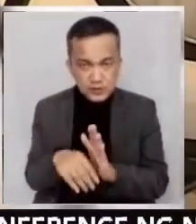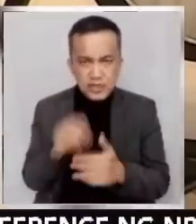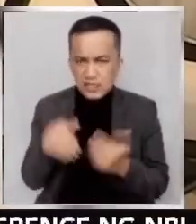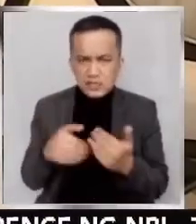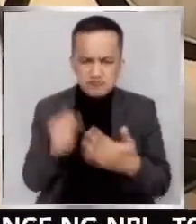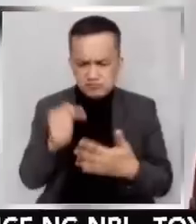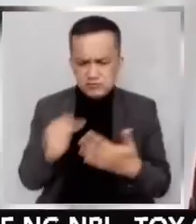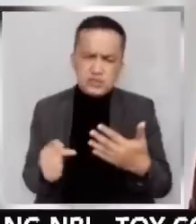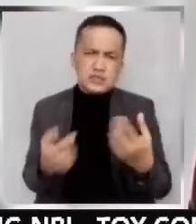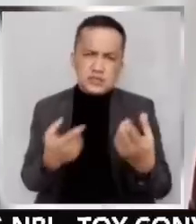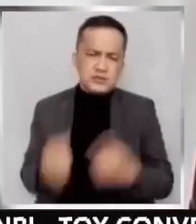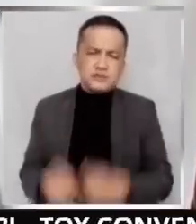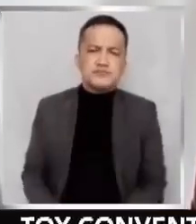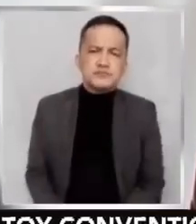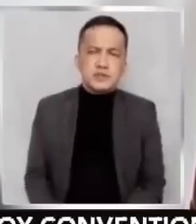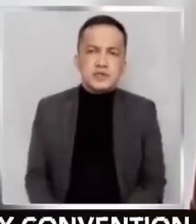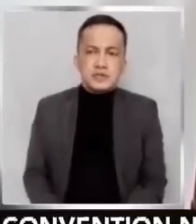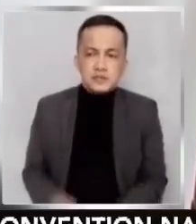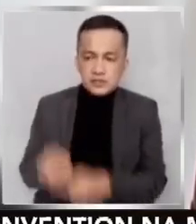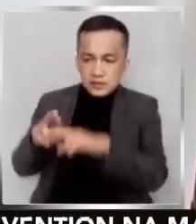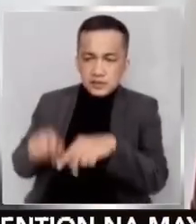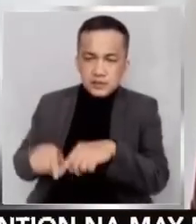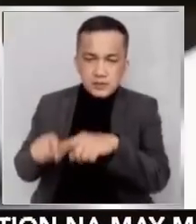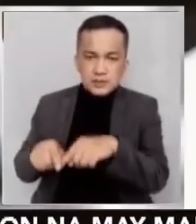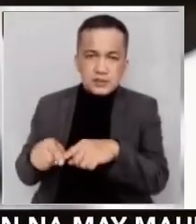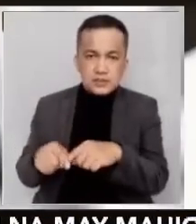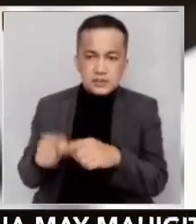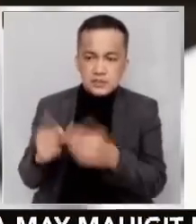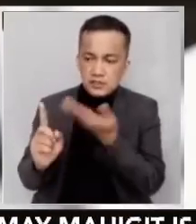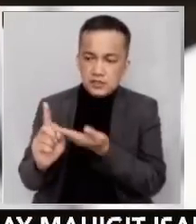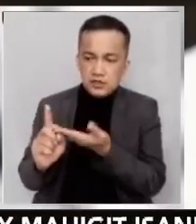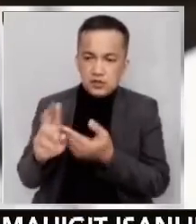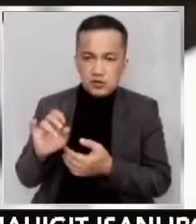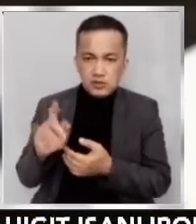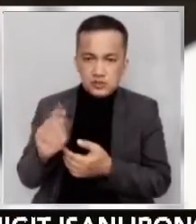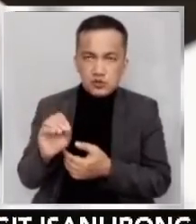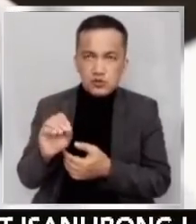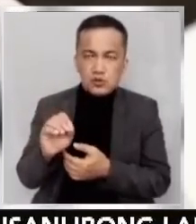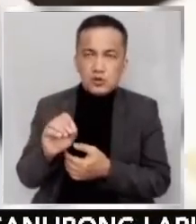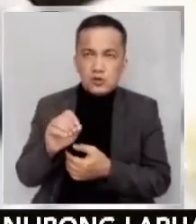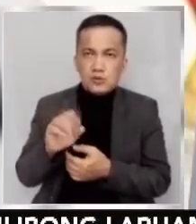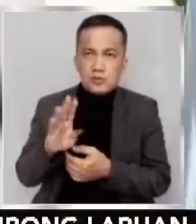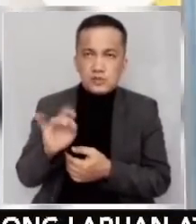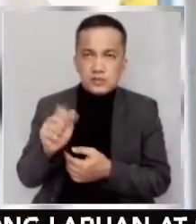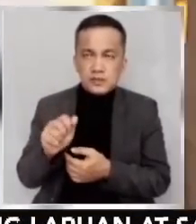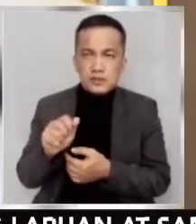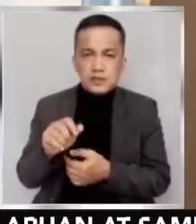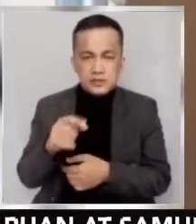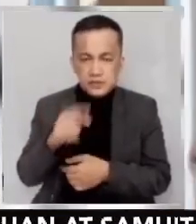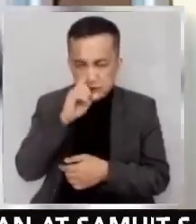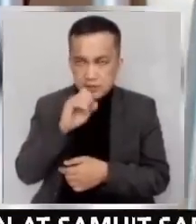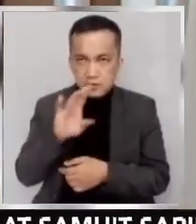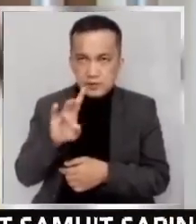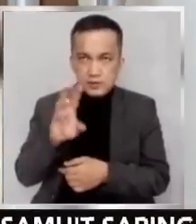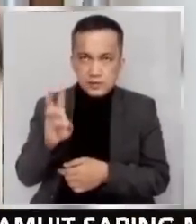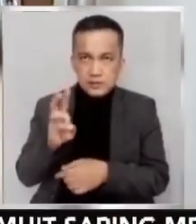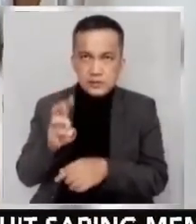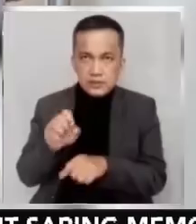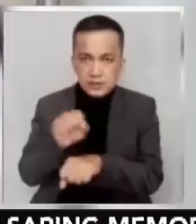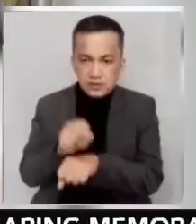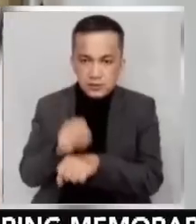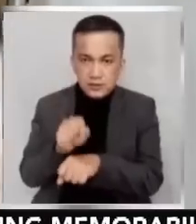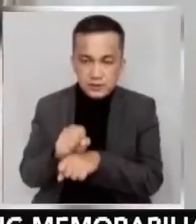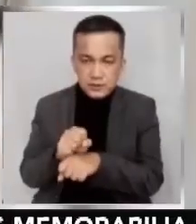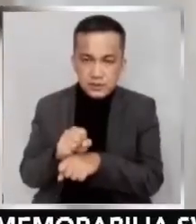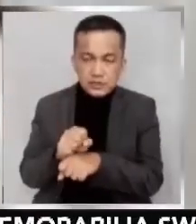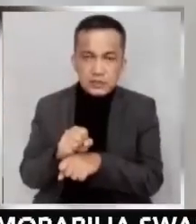inaasahan ng nakasaklay ng si Loreto Bautista na sa edad na 76 ay nagtatrabaho pa raw sa tubuhang dating inaward sa